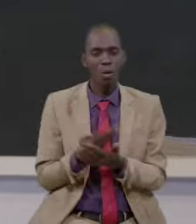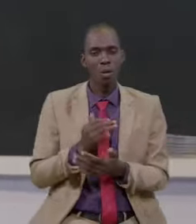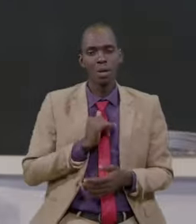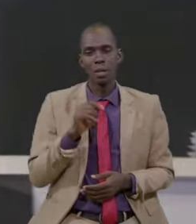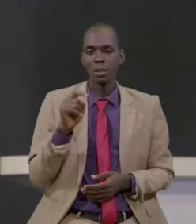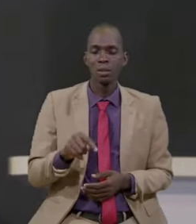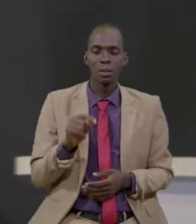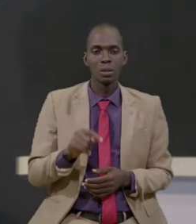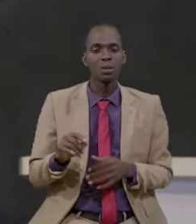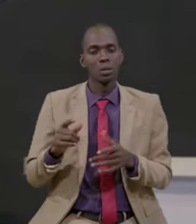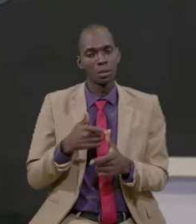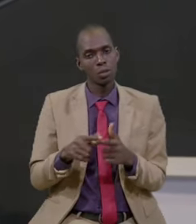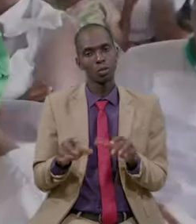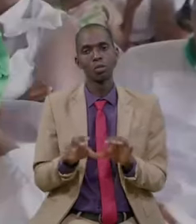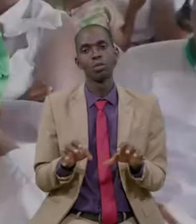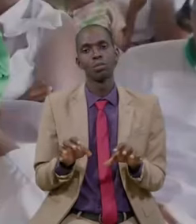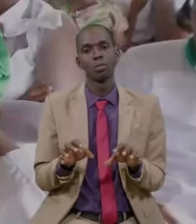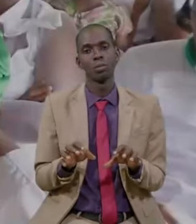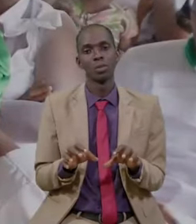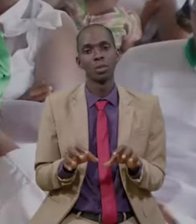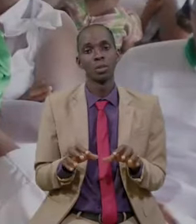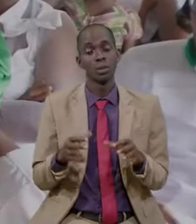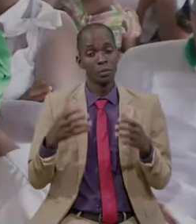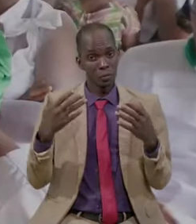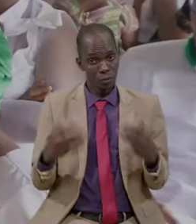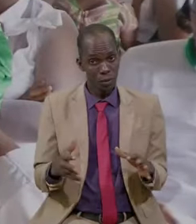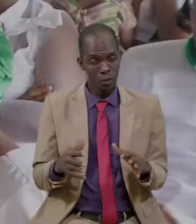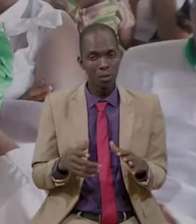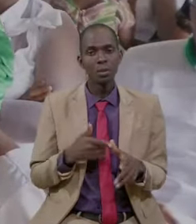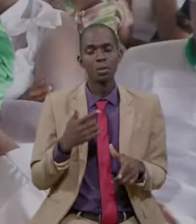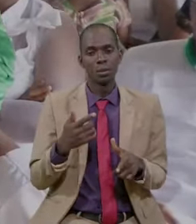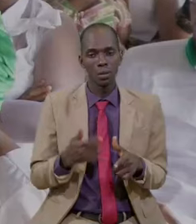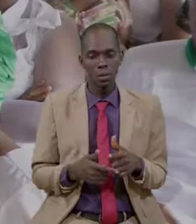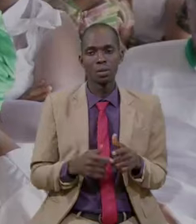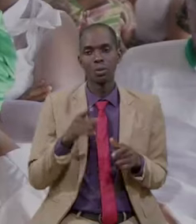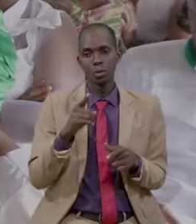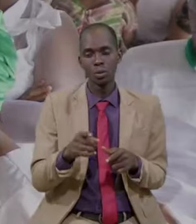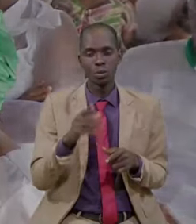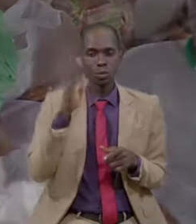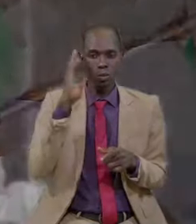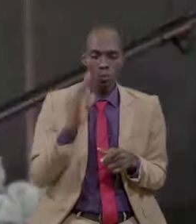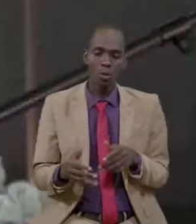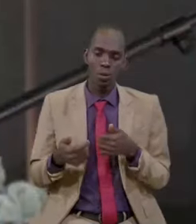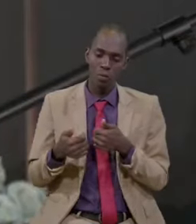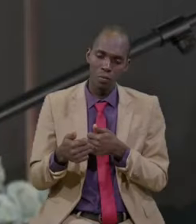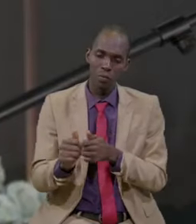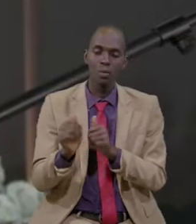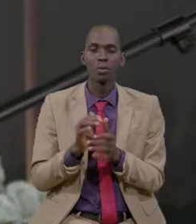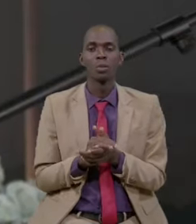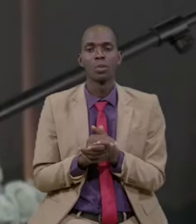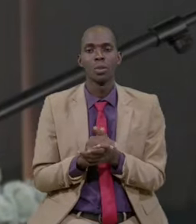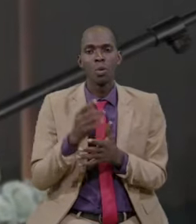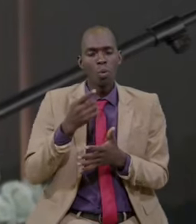Faites et suivez-moi. Suivez-moi. Qu'est-ce que cet homme fera? Ça, ce n'est